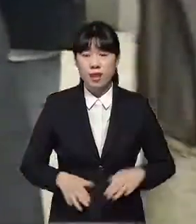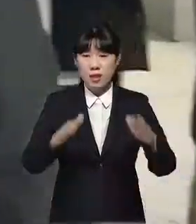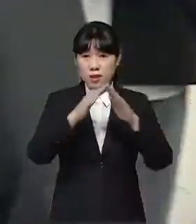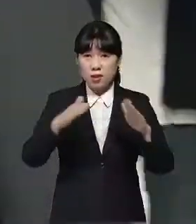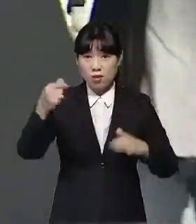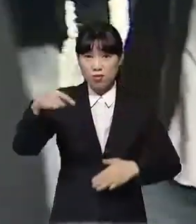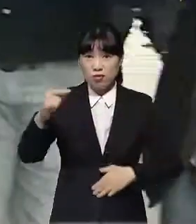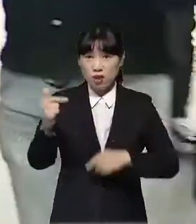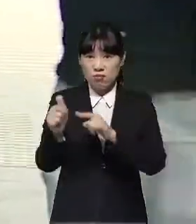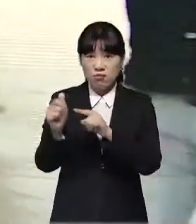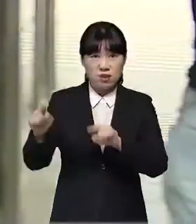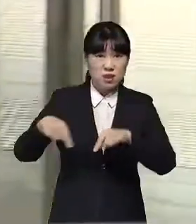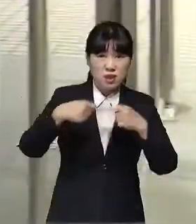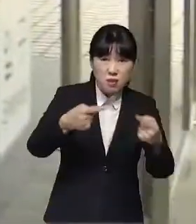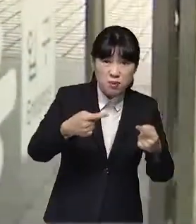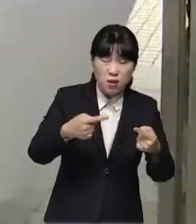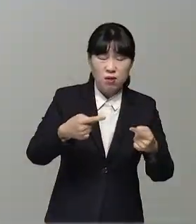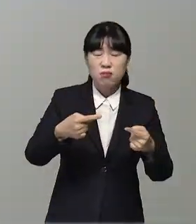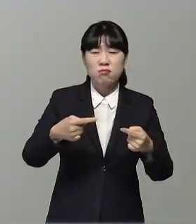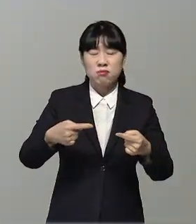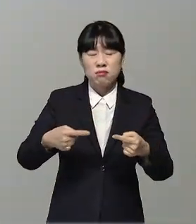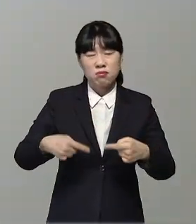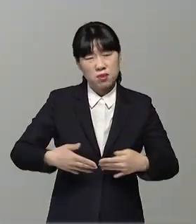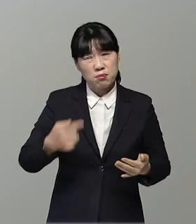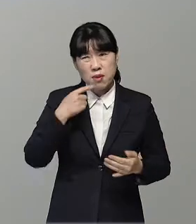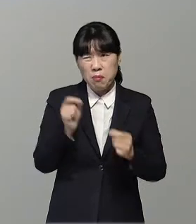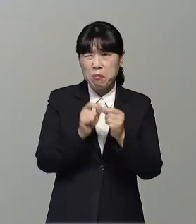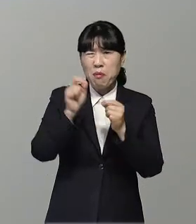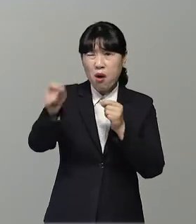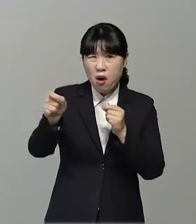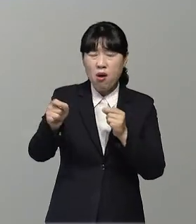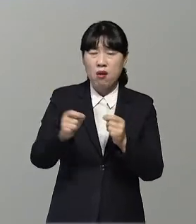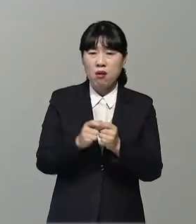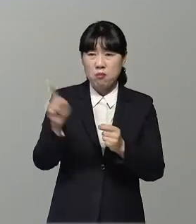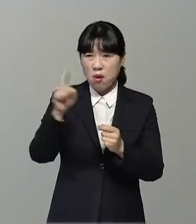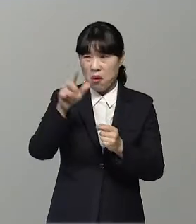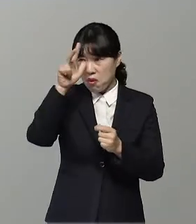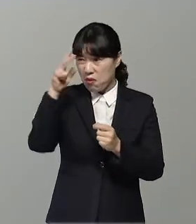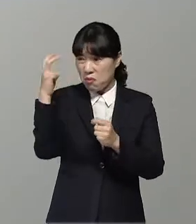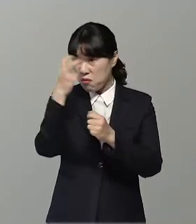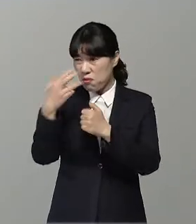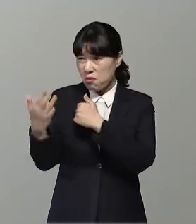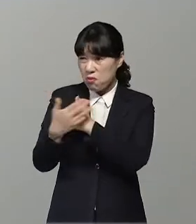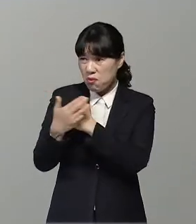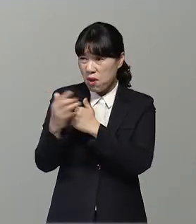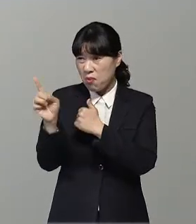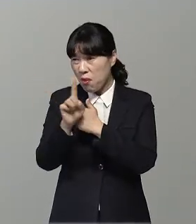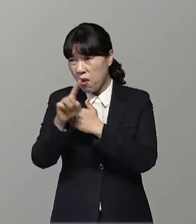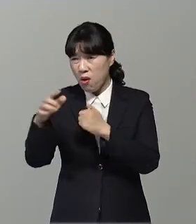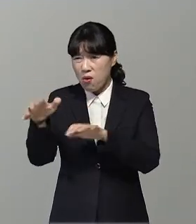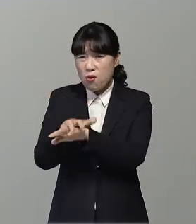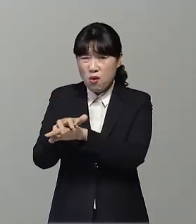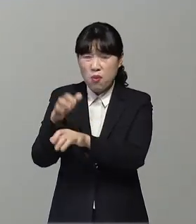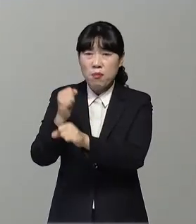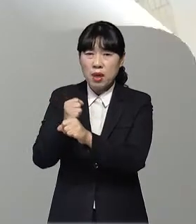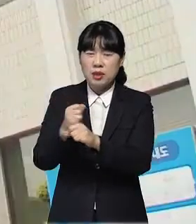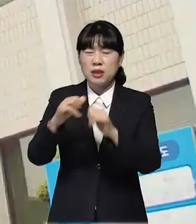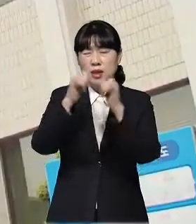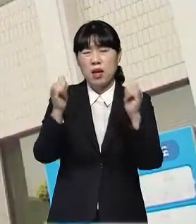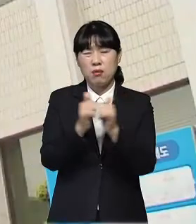전두환 씨 측은 불출석 요구 이유로 장거리 이동과 경호인력 동원 등으로 인한 사회적 불편함을